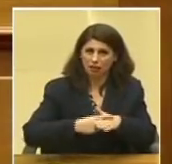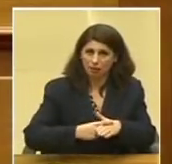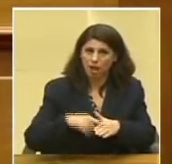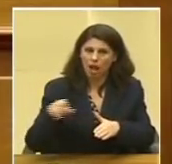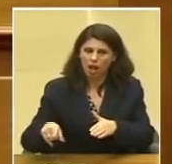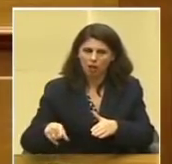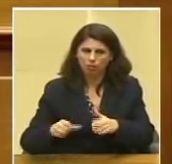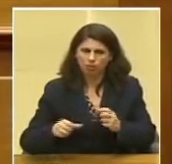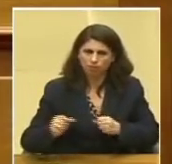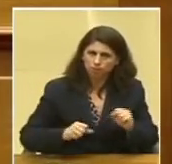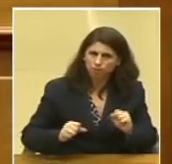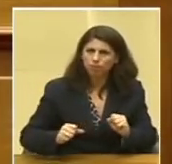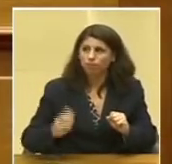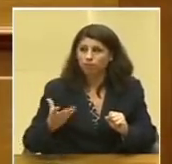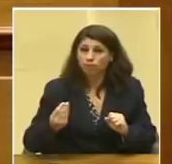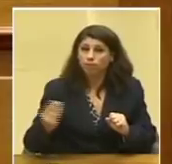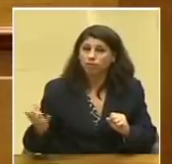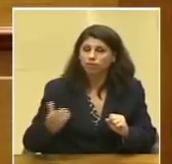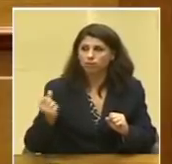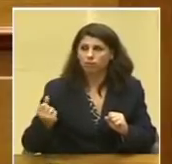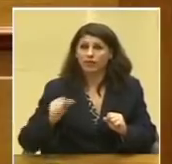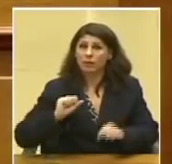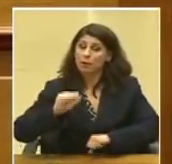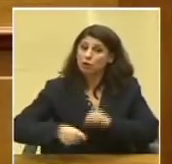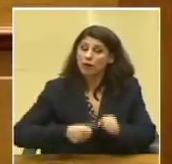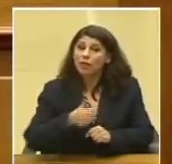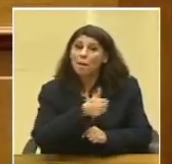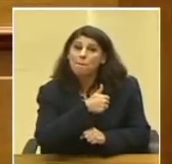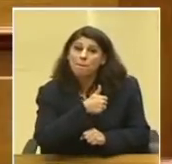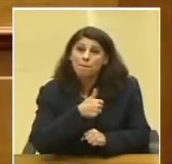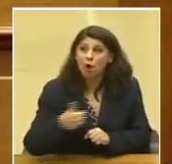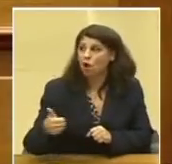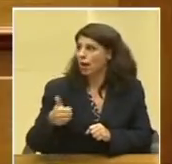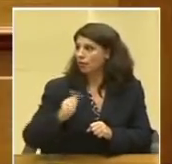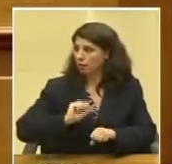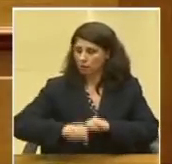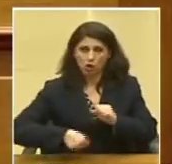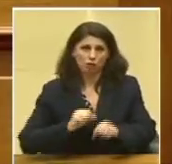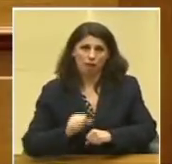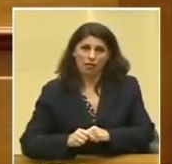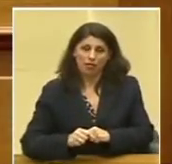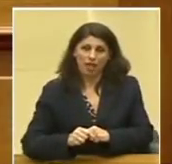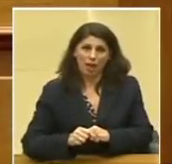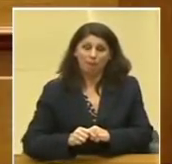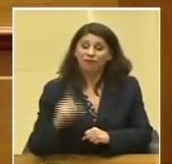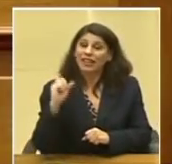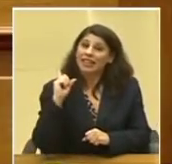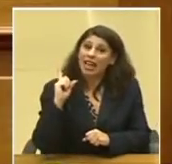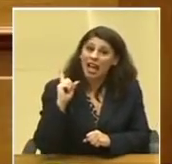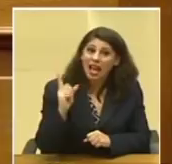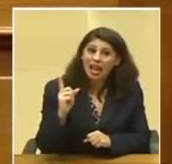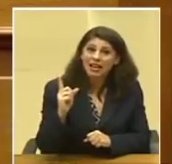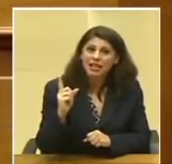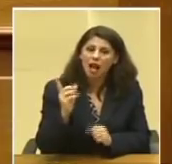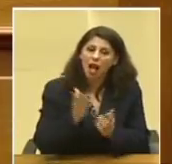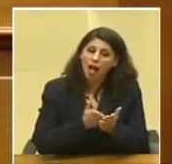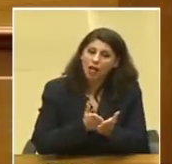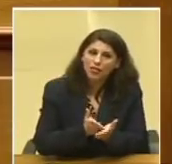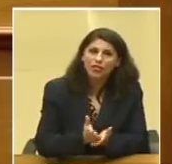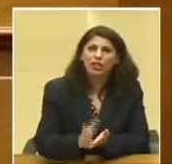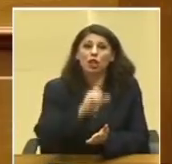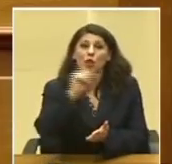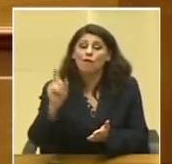και στην προσπάθεια που κάναμε, την μοναδική ουσιαστική προσπάθεια, για ένα δίκαιο και